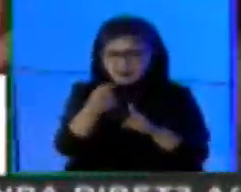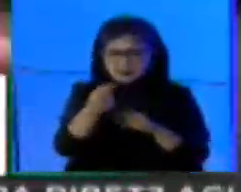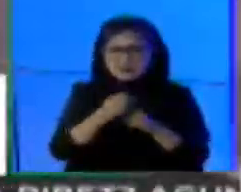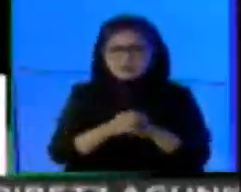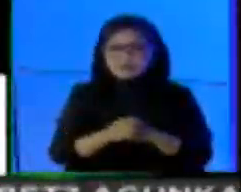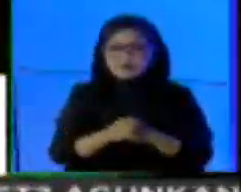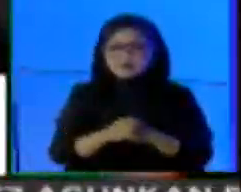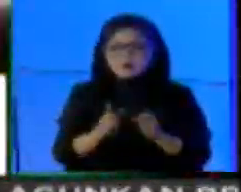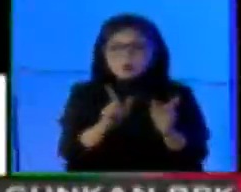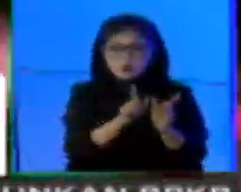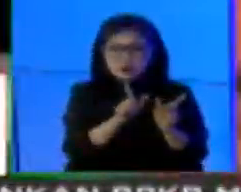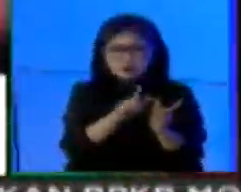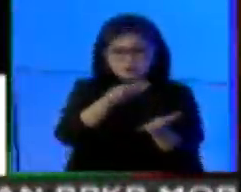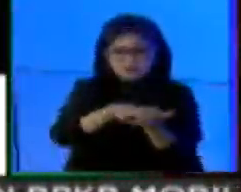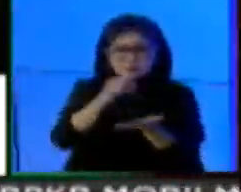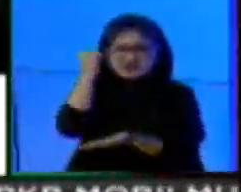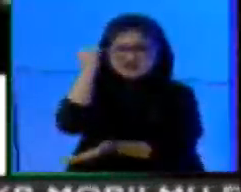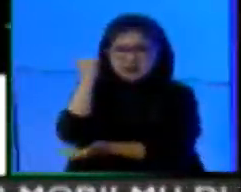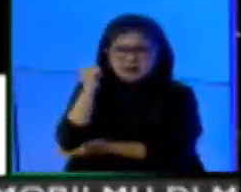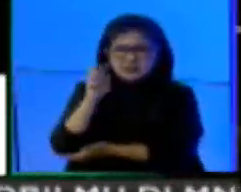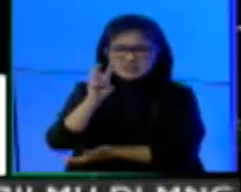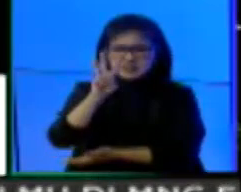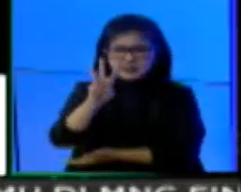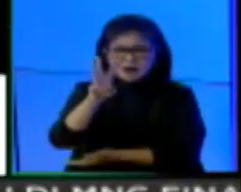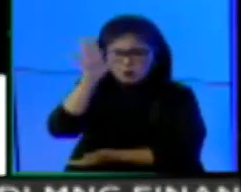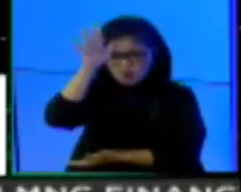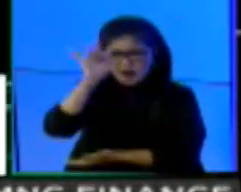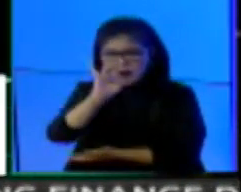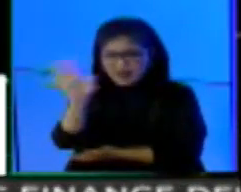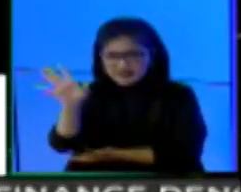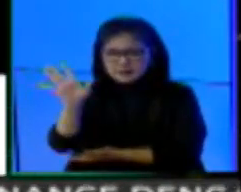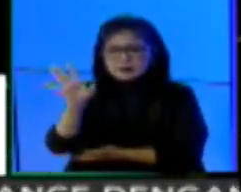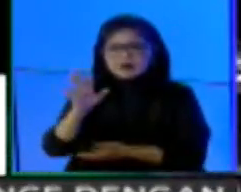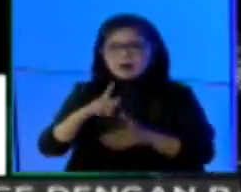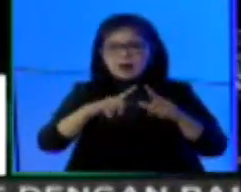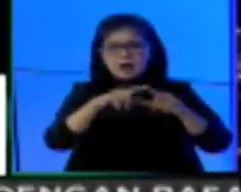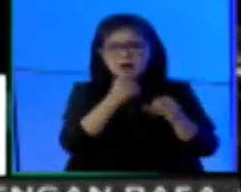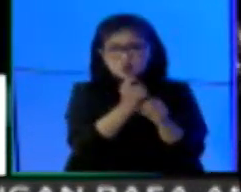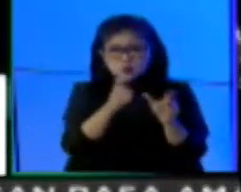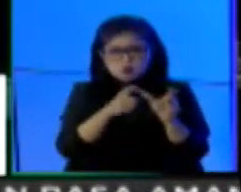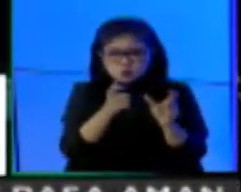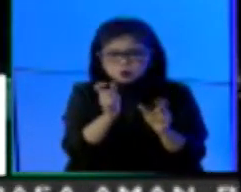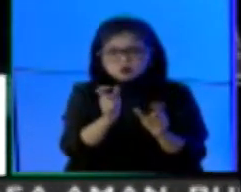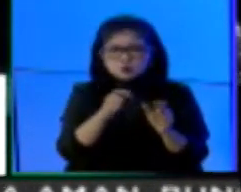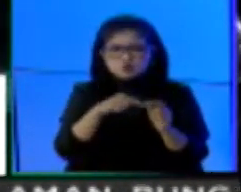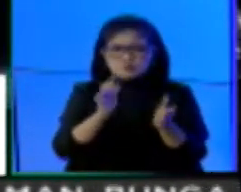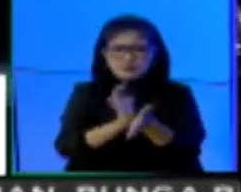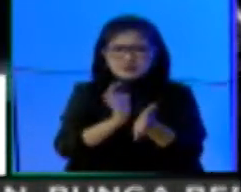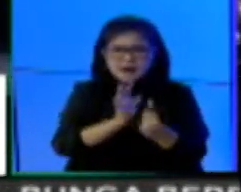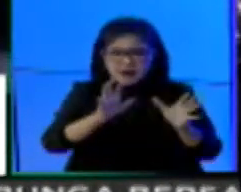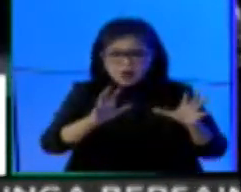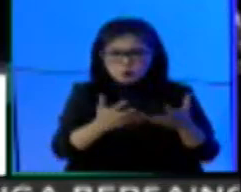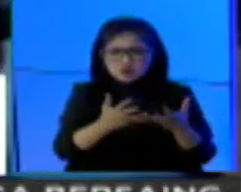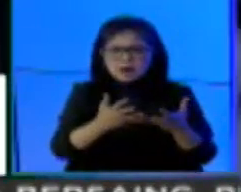Wahyu ditetapkan sebagai tersangka bersama tiga orang lainnya, yaitu Agustiani Tio Fridelina, mantan anggota Badan Pengawas